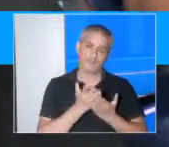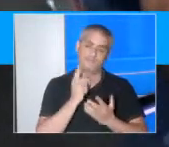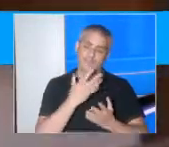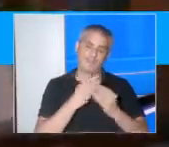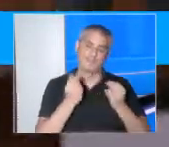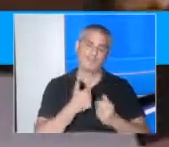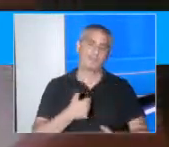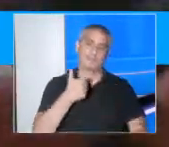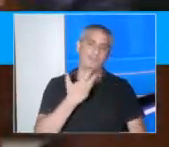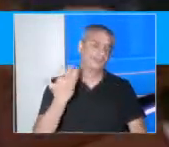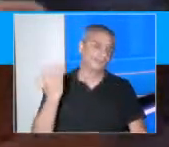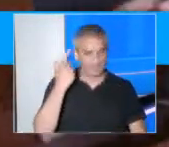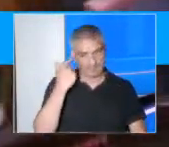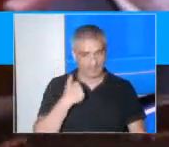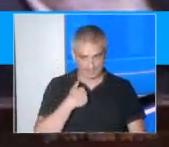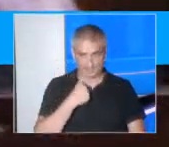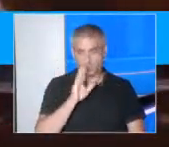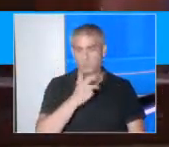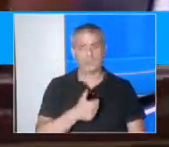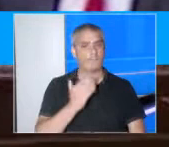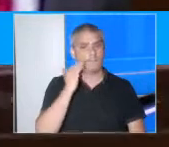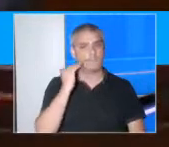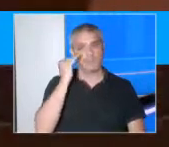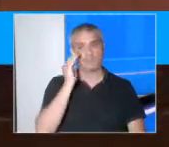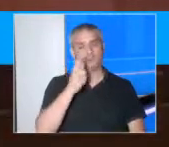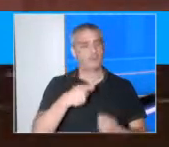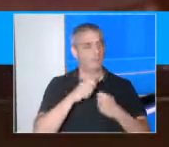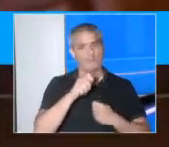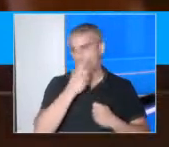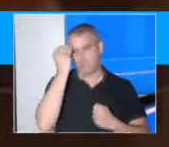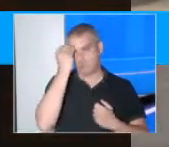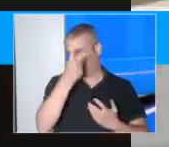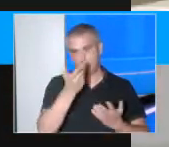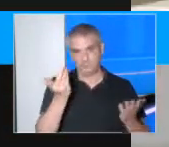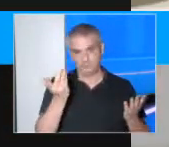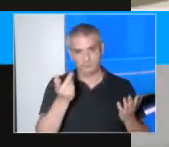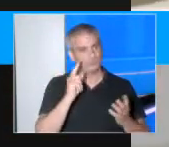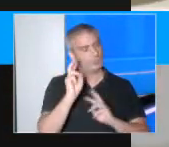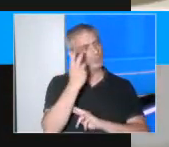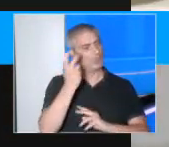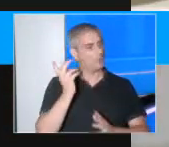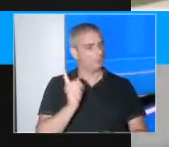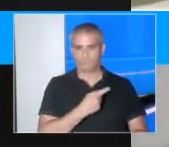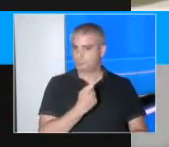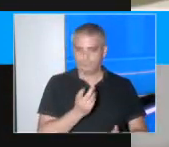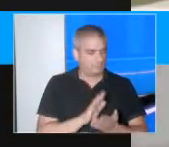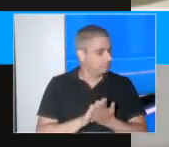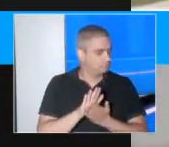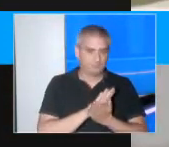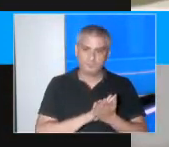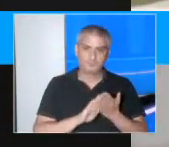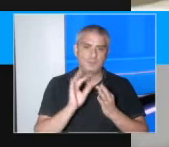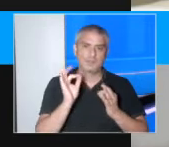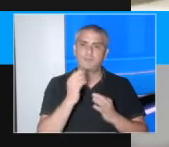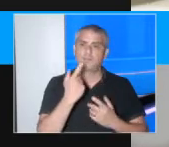מנהיג. לדעתי הוא כן. גם ברמה של הפרלמנטר, אני לא זוכר שהוציאו אותו, קראו אותו לסדר. למרות כן. שהוא ידע לבטא